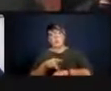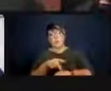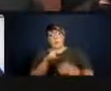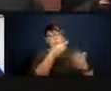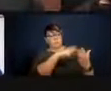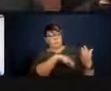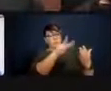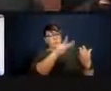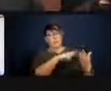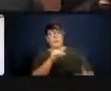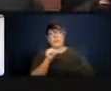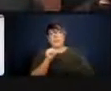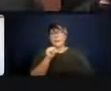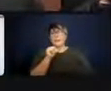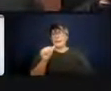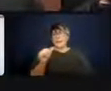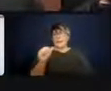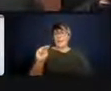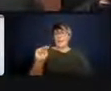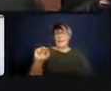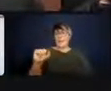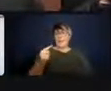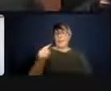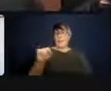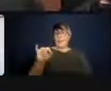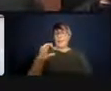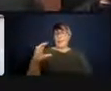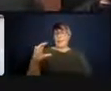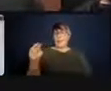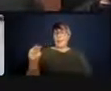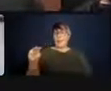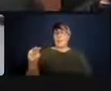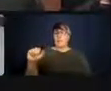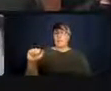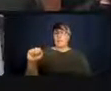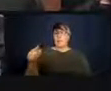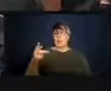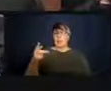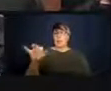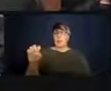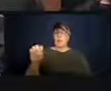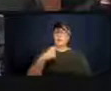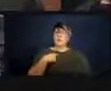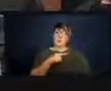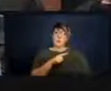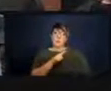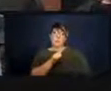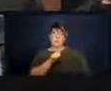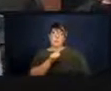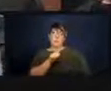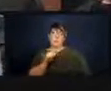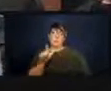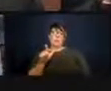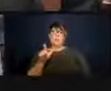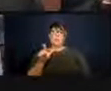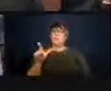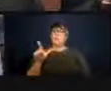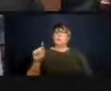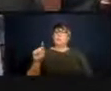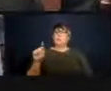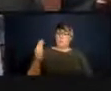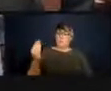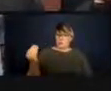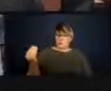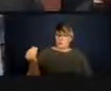Tumezungumza pia na wakuu wa shule ili tuweze kufanya mabadiliko fulani yanayohusiana na